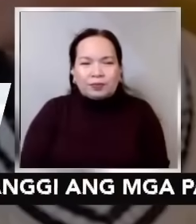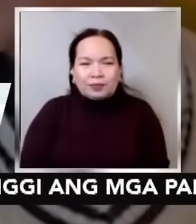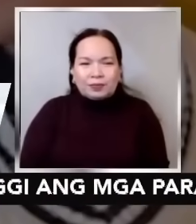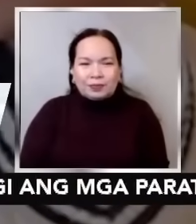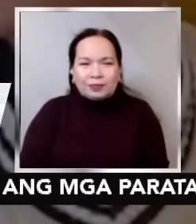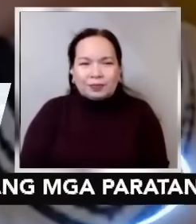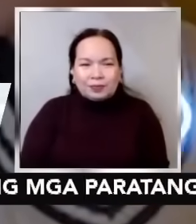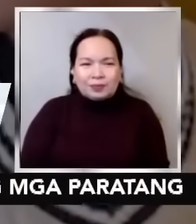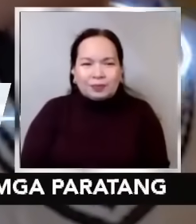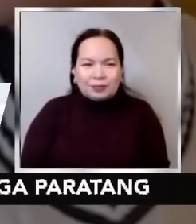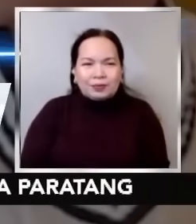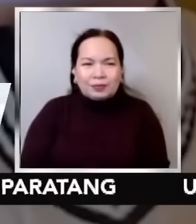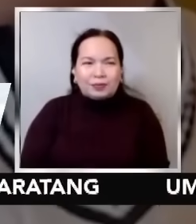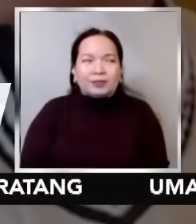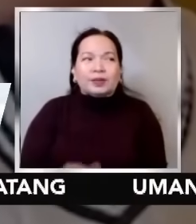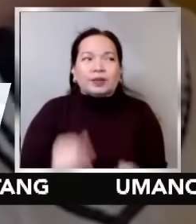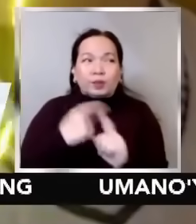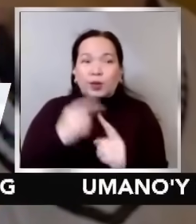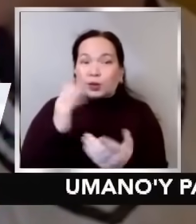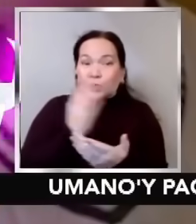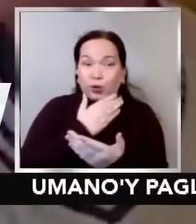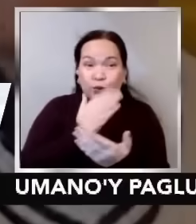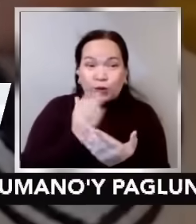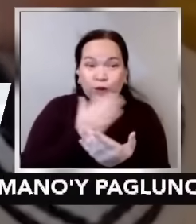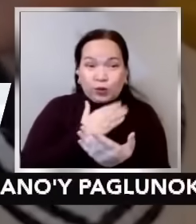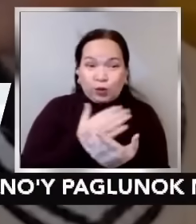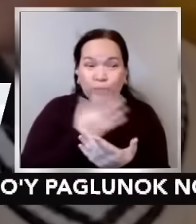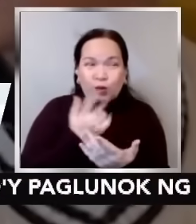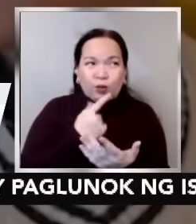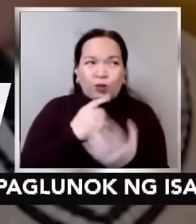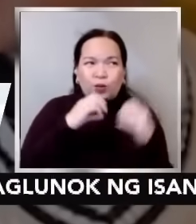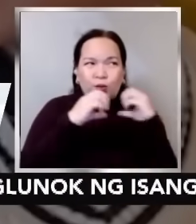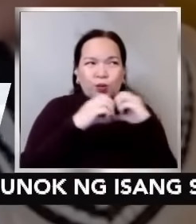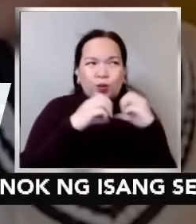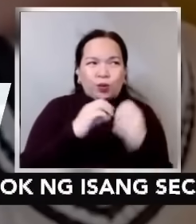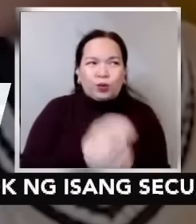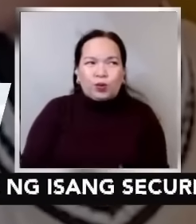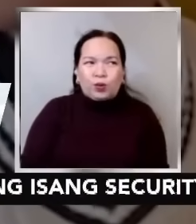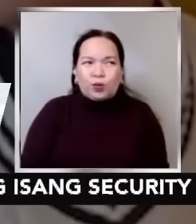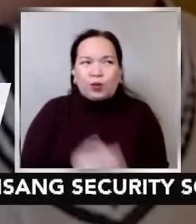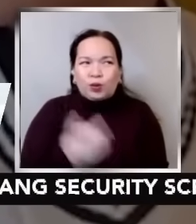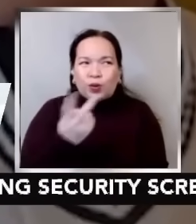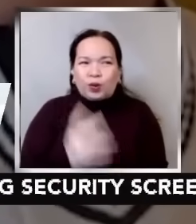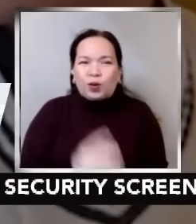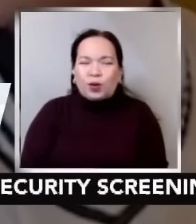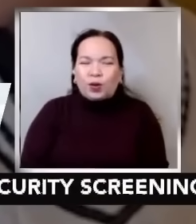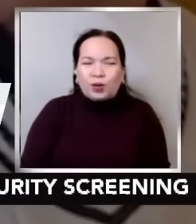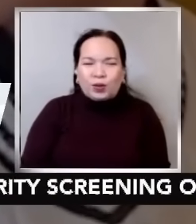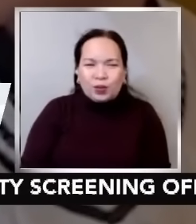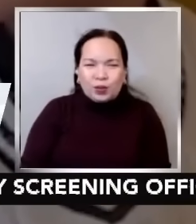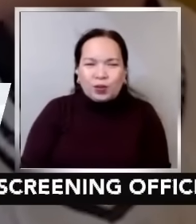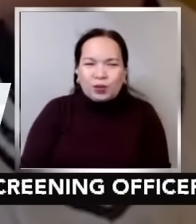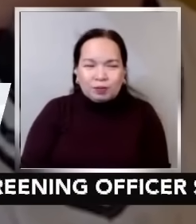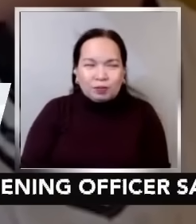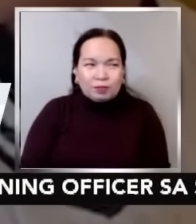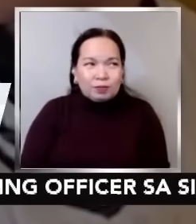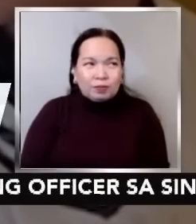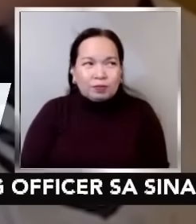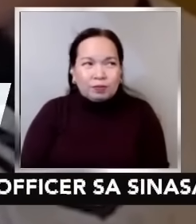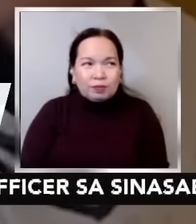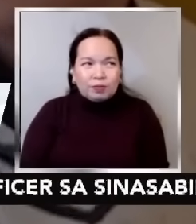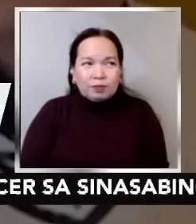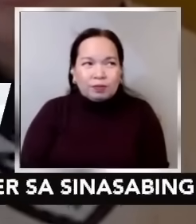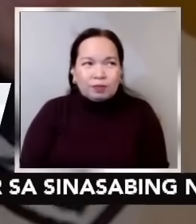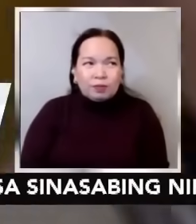May song cover din na pinusuan online. It's been raining in Manila, hindi ka ba